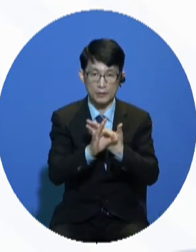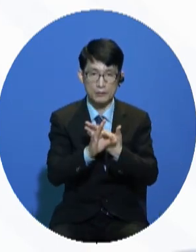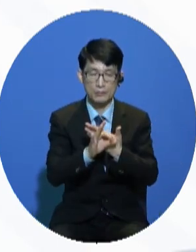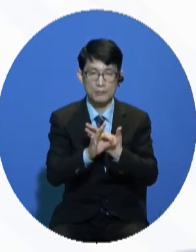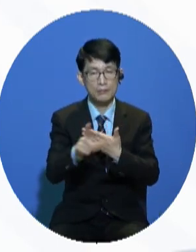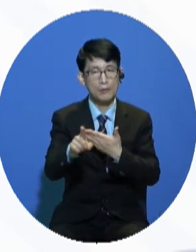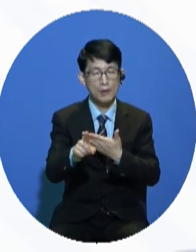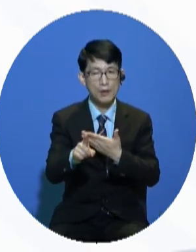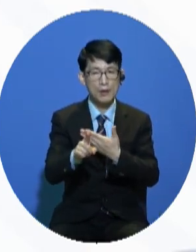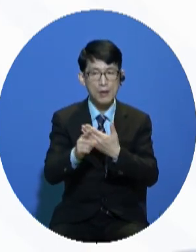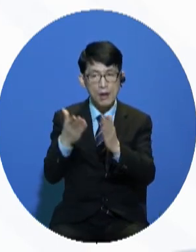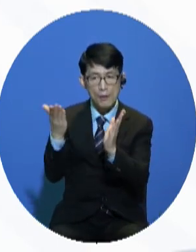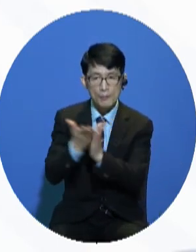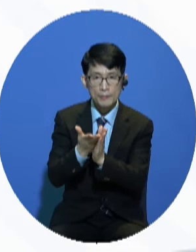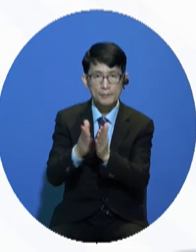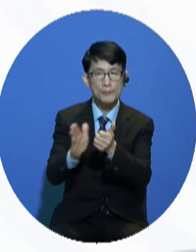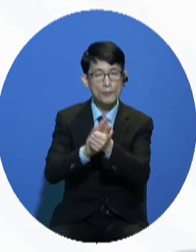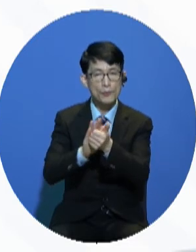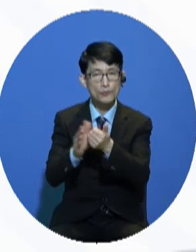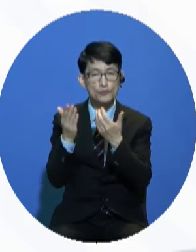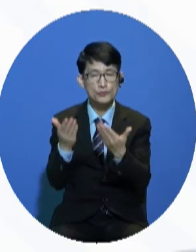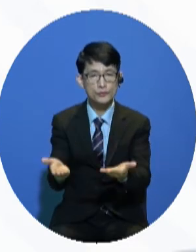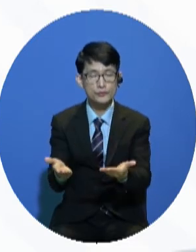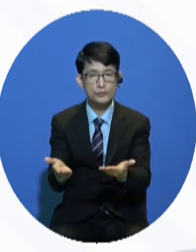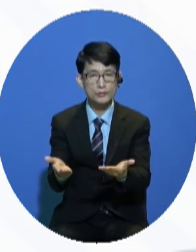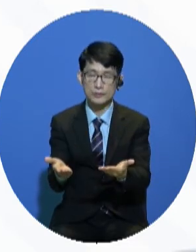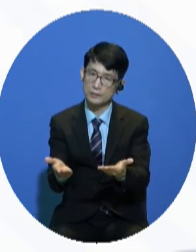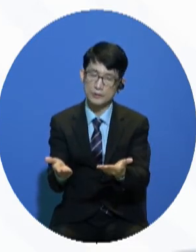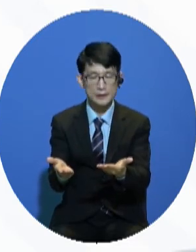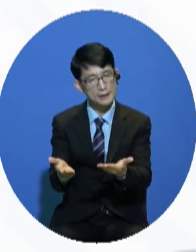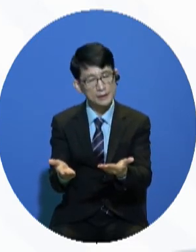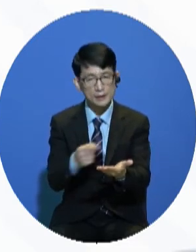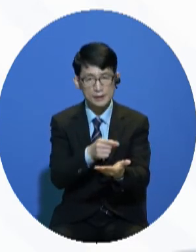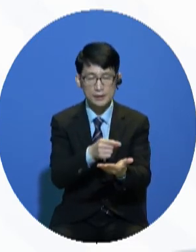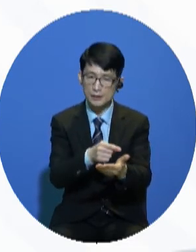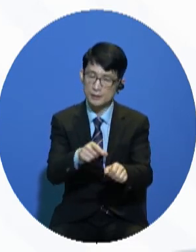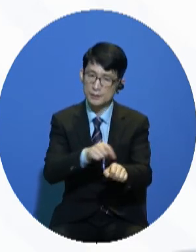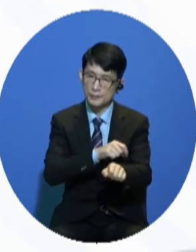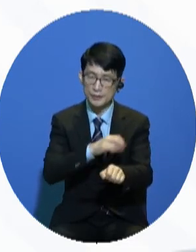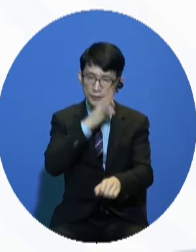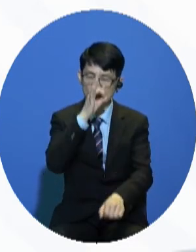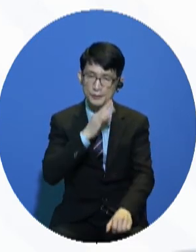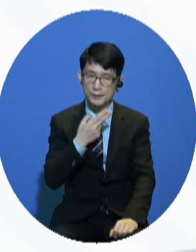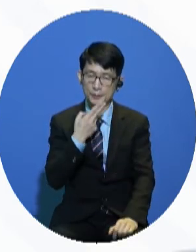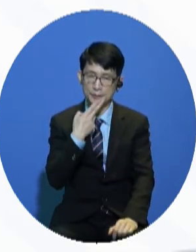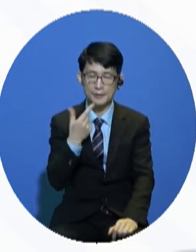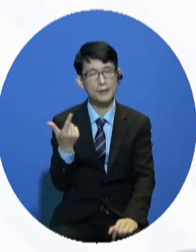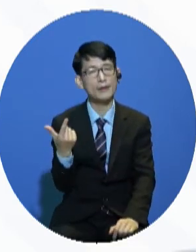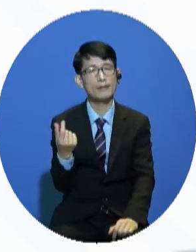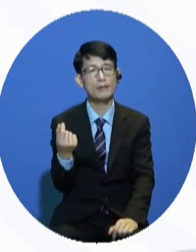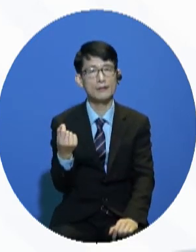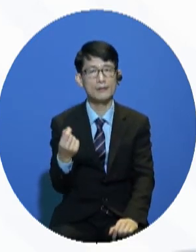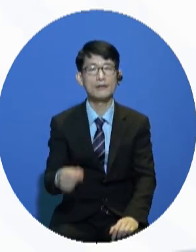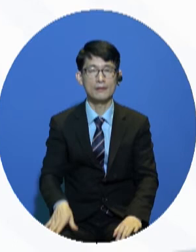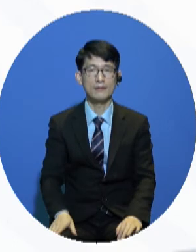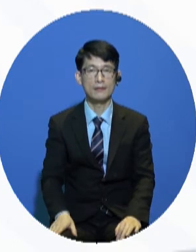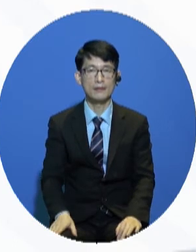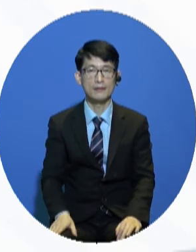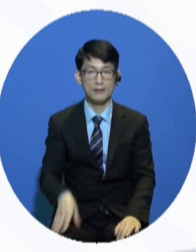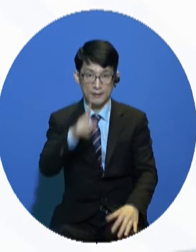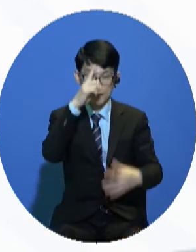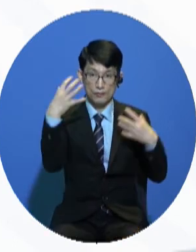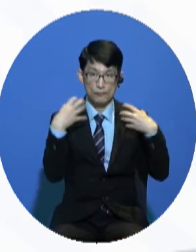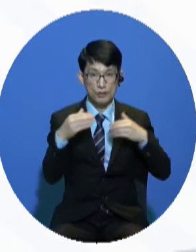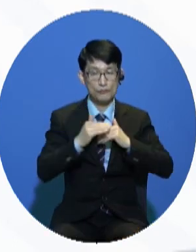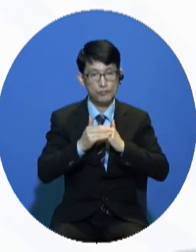맞춤형 서비스 또는 통합 돌봄 서비스는 사실은 큰 의미가 없지 않겠느냐라고 이제 판단을 하고 있습니다. 그래서 정부가